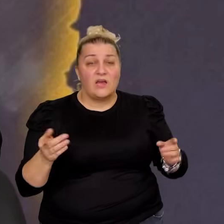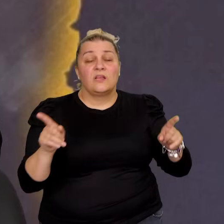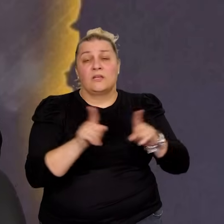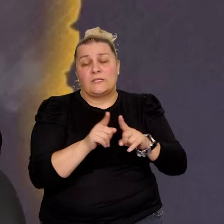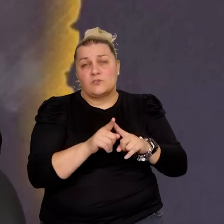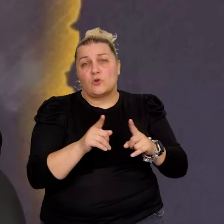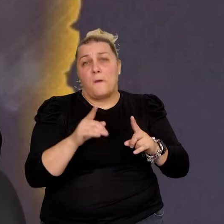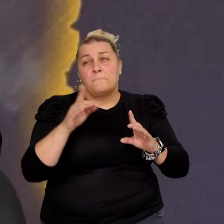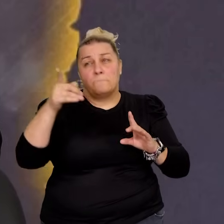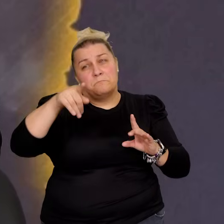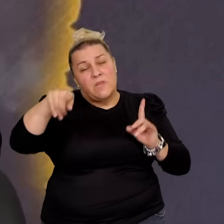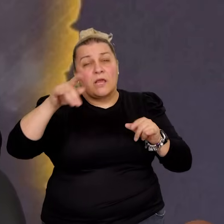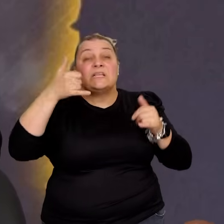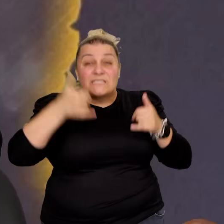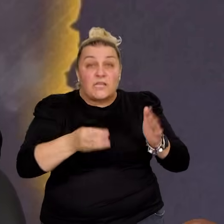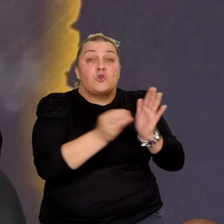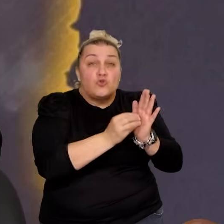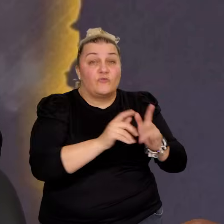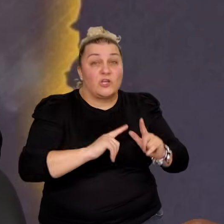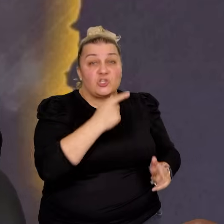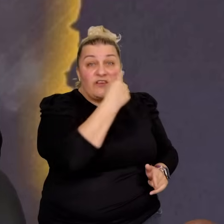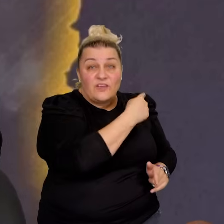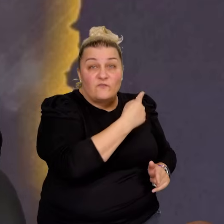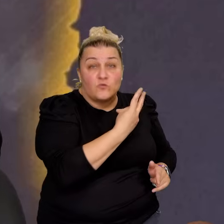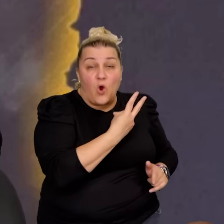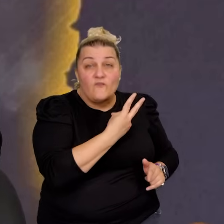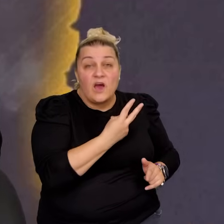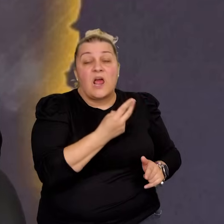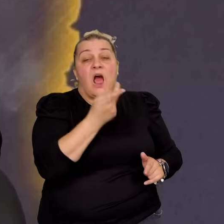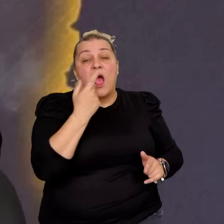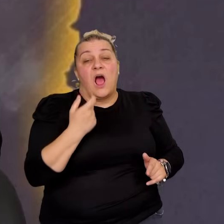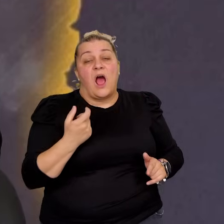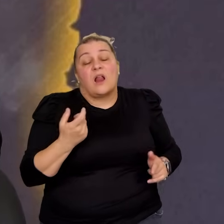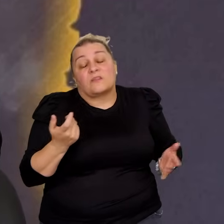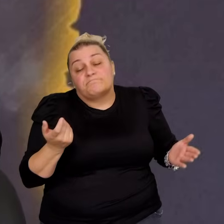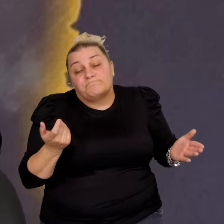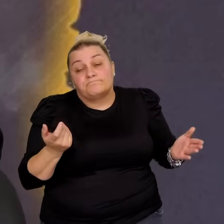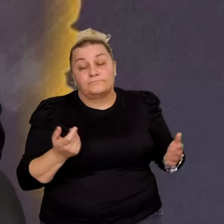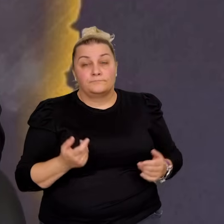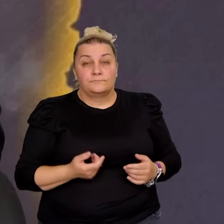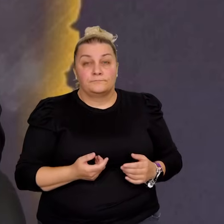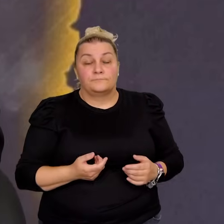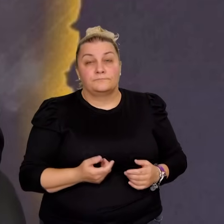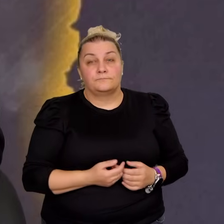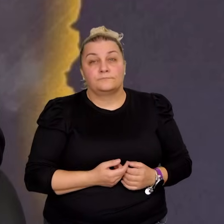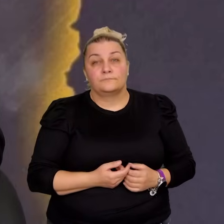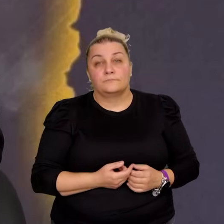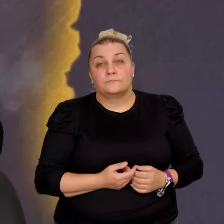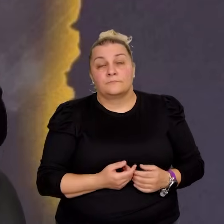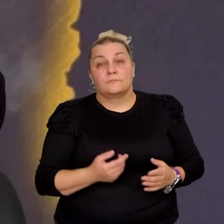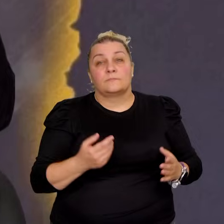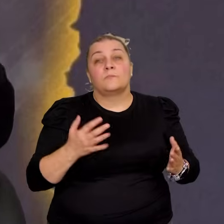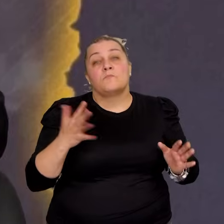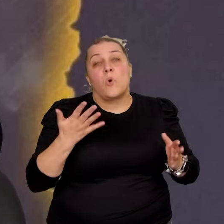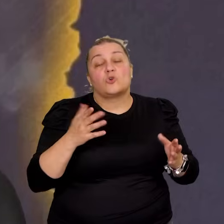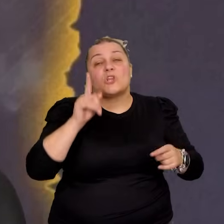Znam da on čak možda i sad živi u Vukovaru, ali da reću ja ime, ali nek mi oprosti ako nije taj,